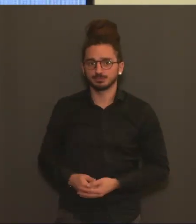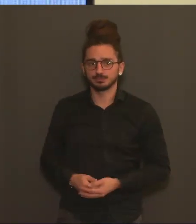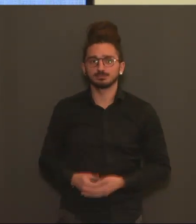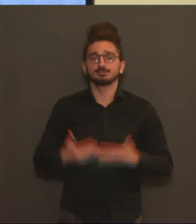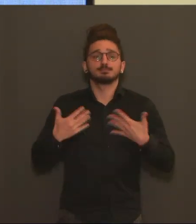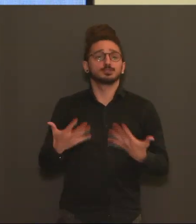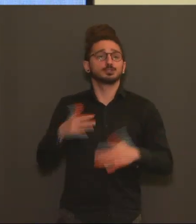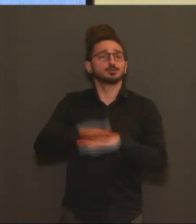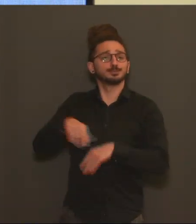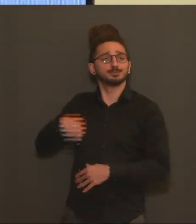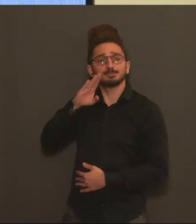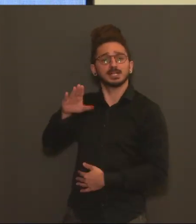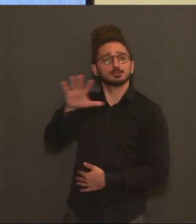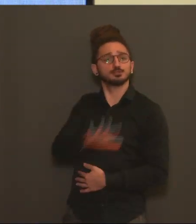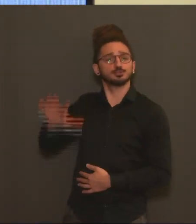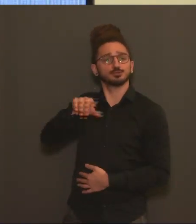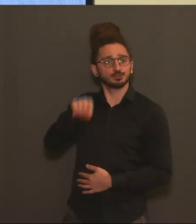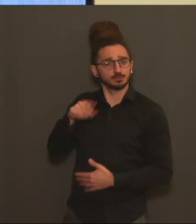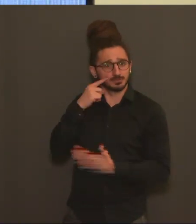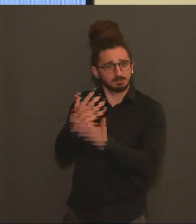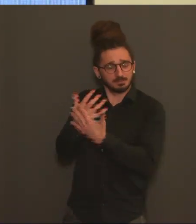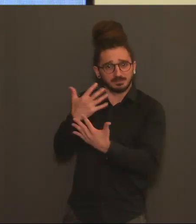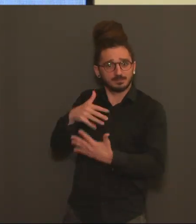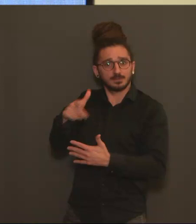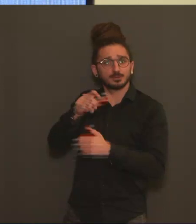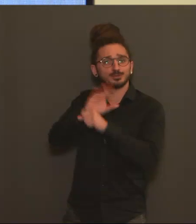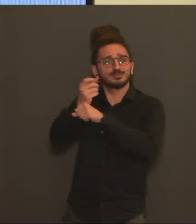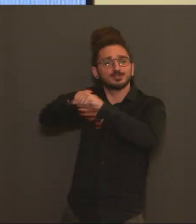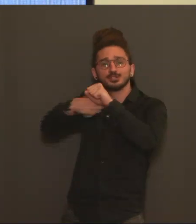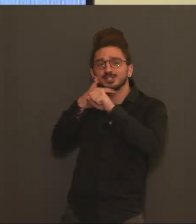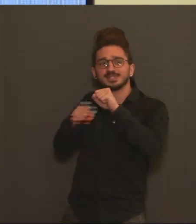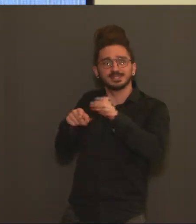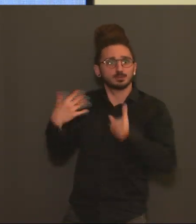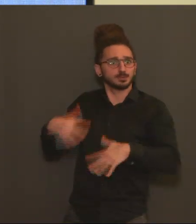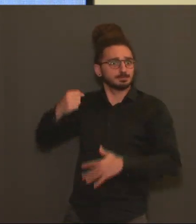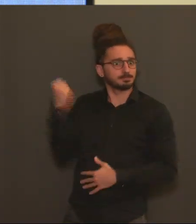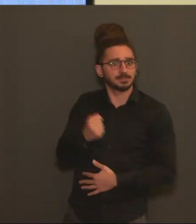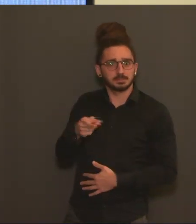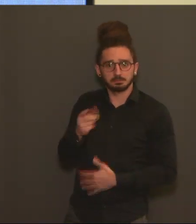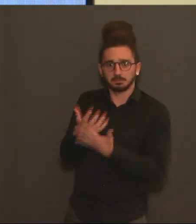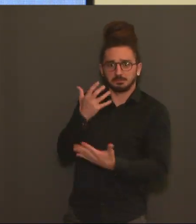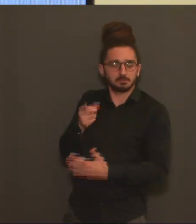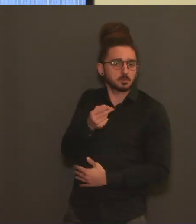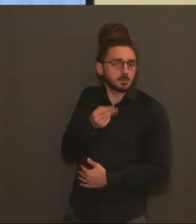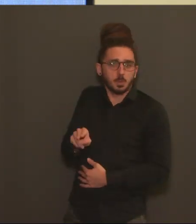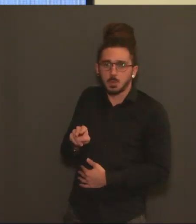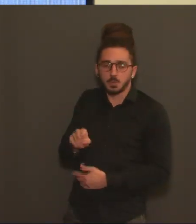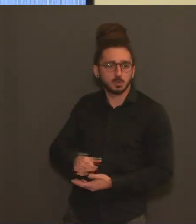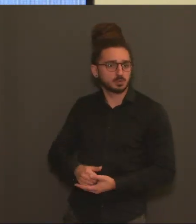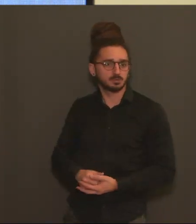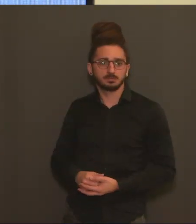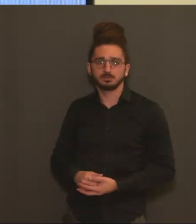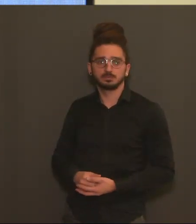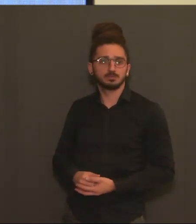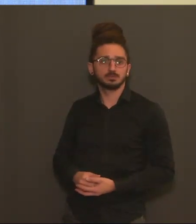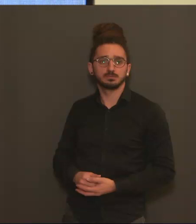des données épidémiologiques que nous avons. On sait que ces derniers temps, le taux d'hospitalisation aux soins